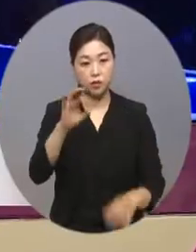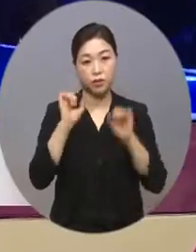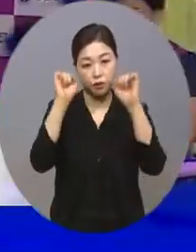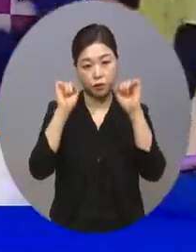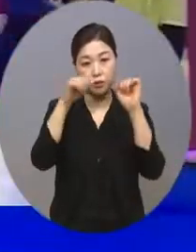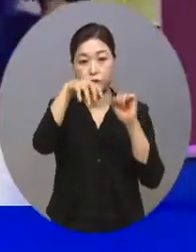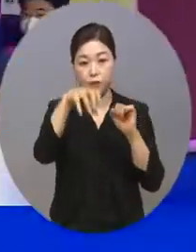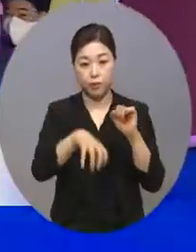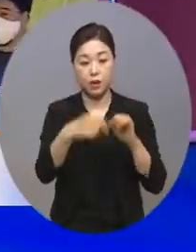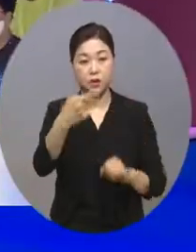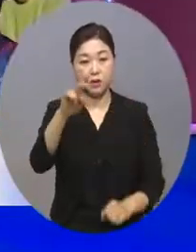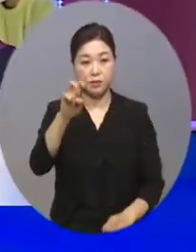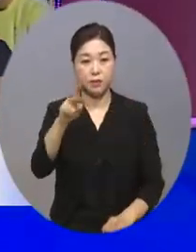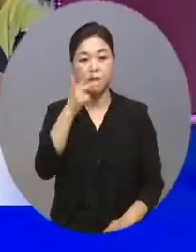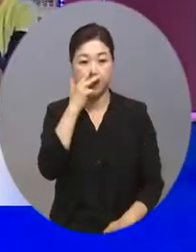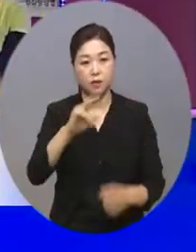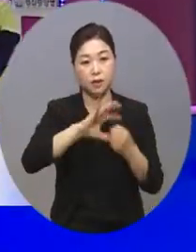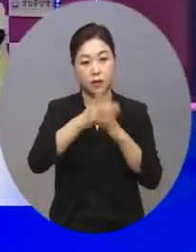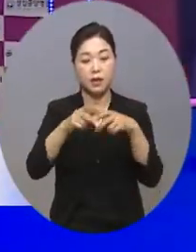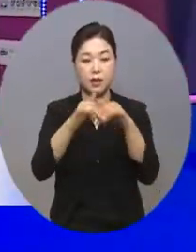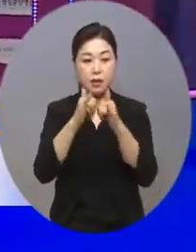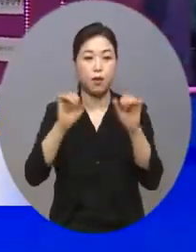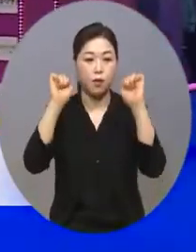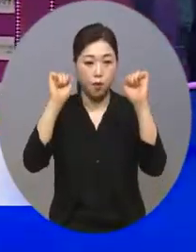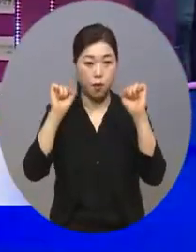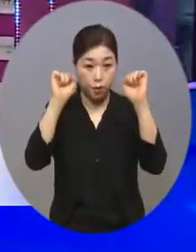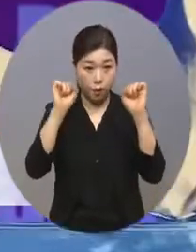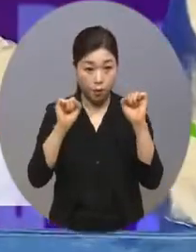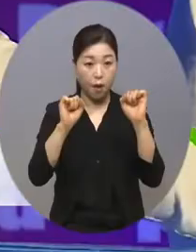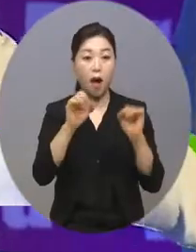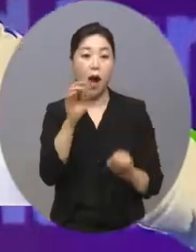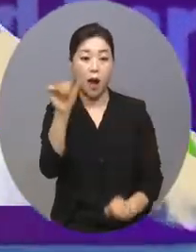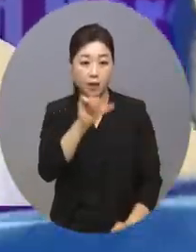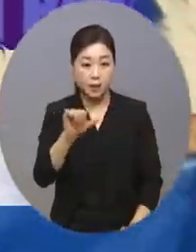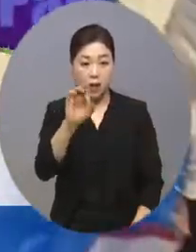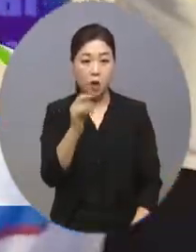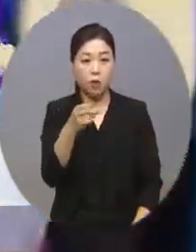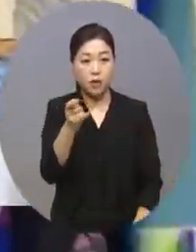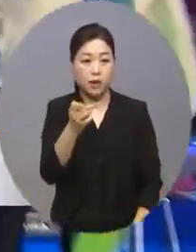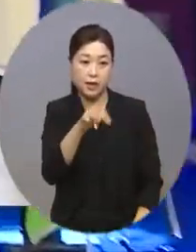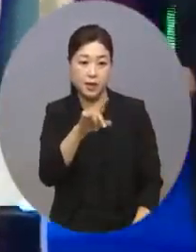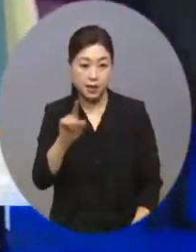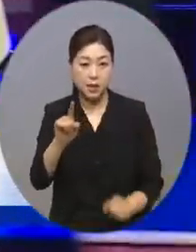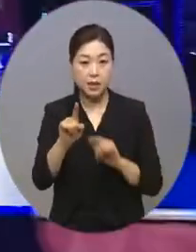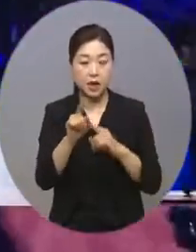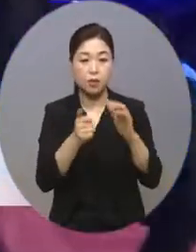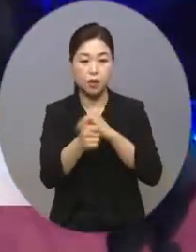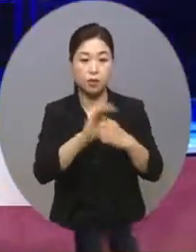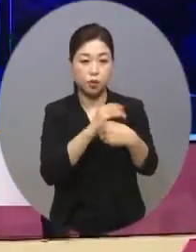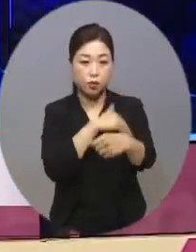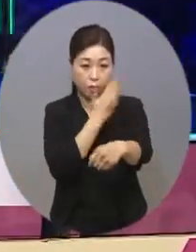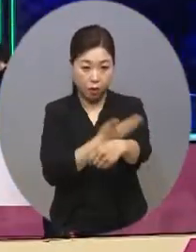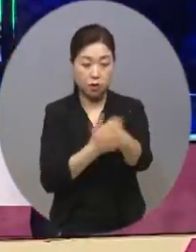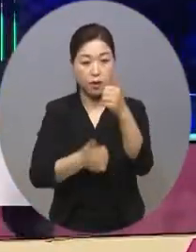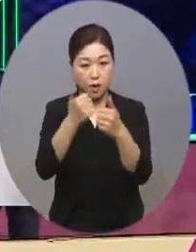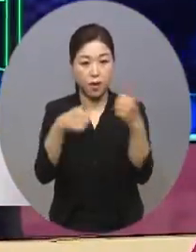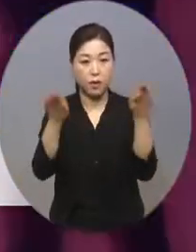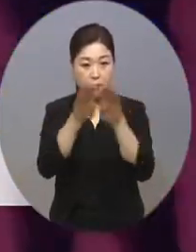안중체육관에서 2022 평택 세계 장애인 역도 아시아 오세아니아 오픈 선수권 대회 폐막식이